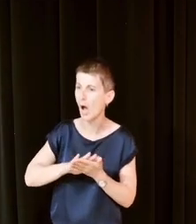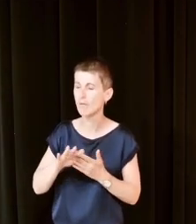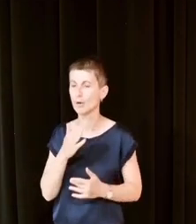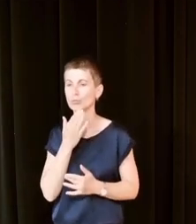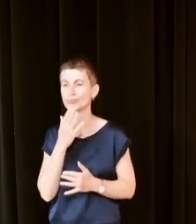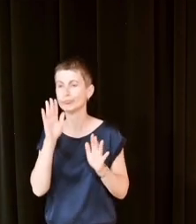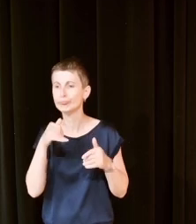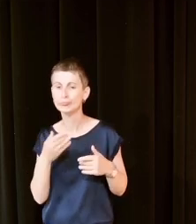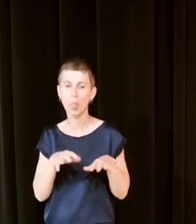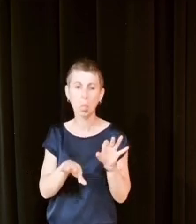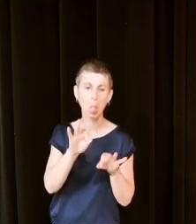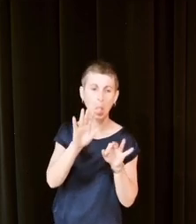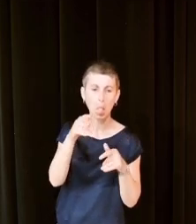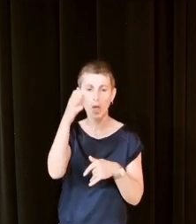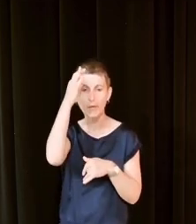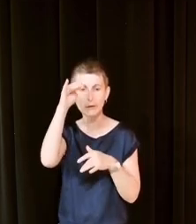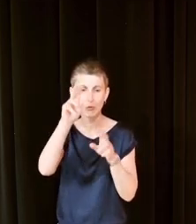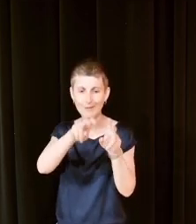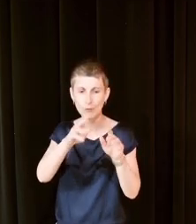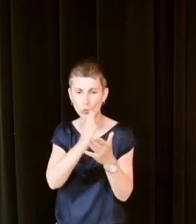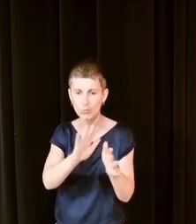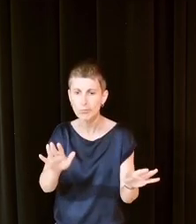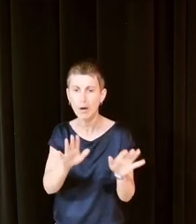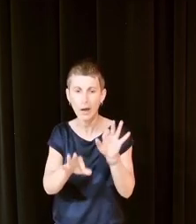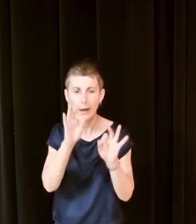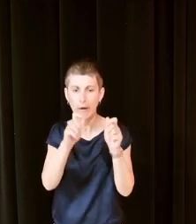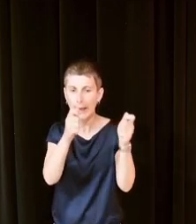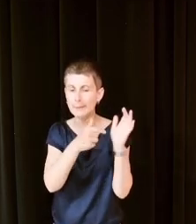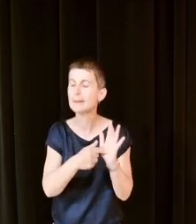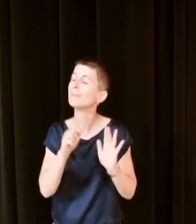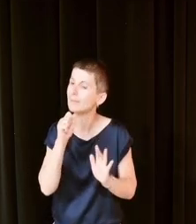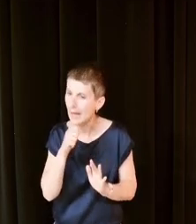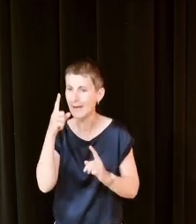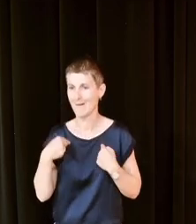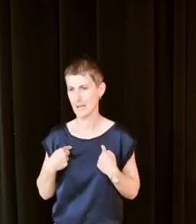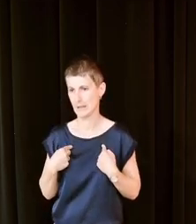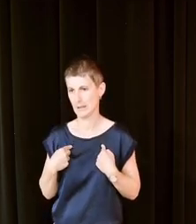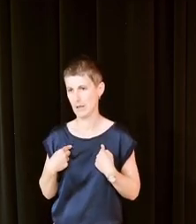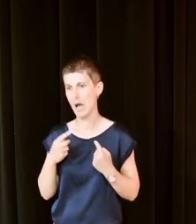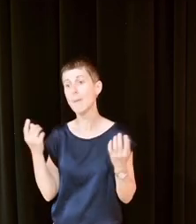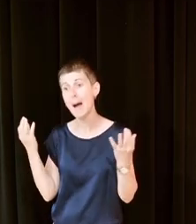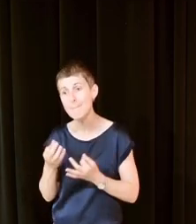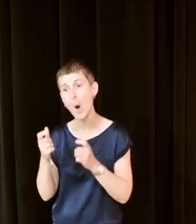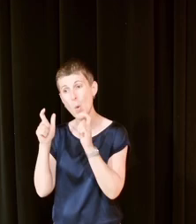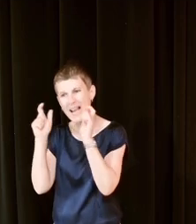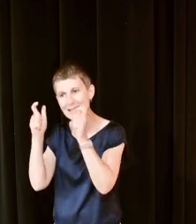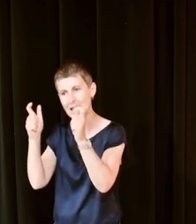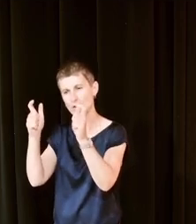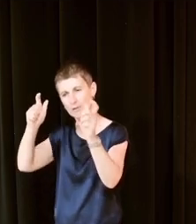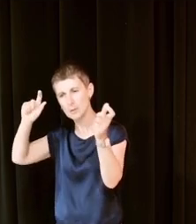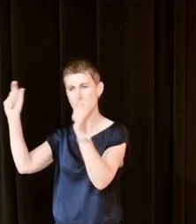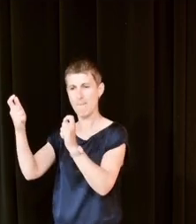weiß, macht das überhaupt Sinn. Aber ich glaube, das, und das meinte ich ja am Anfang, wir brauchen eine gesellschaftliche Vereinbarung auch dafür, was ist uns eigentlich